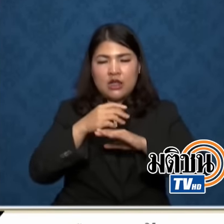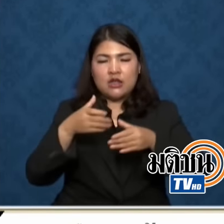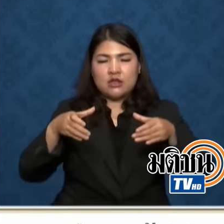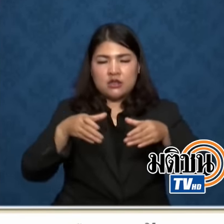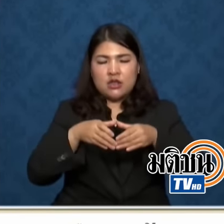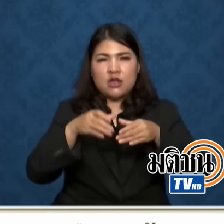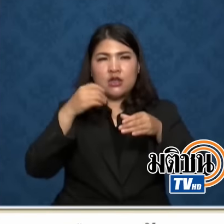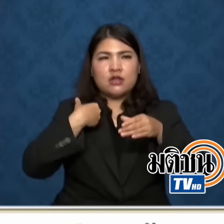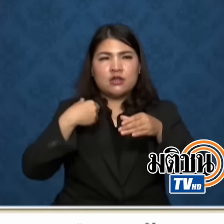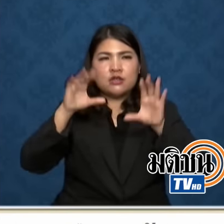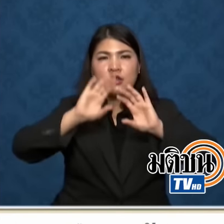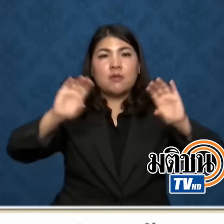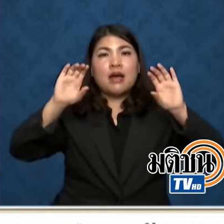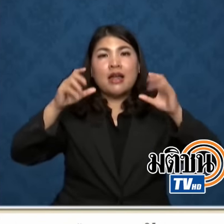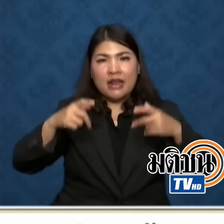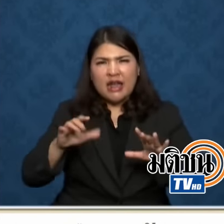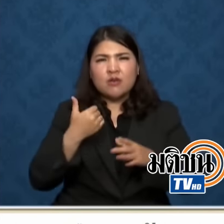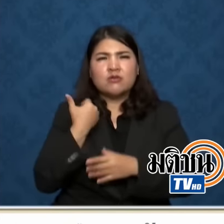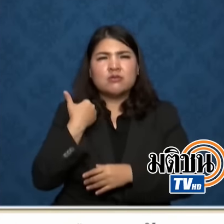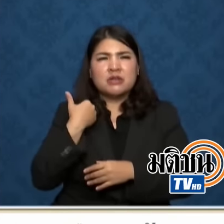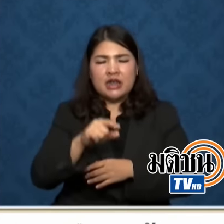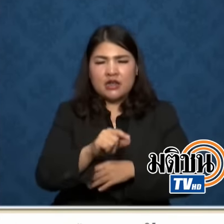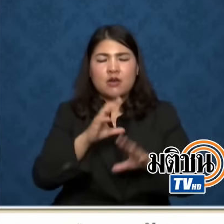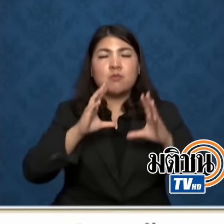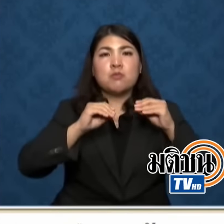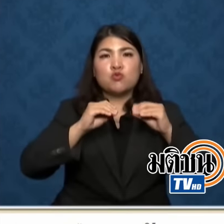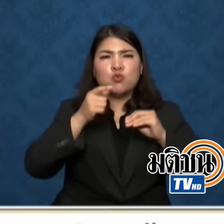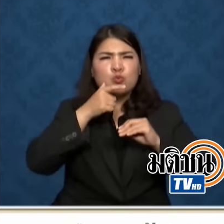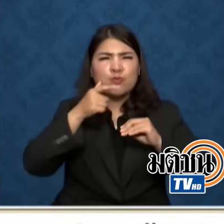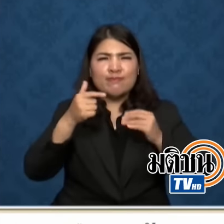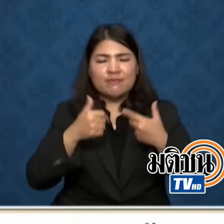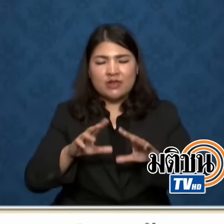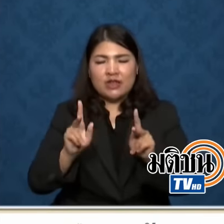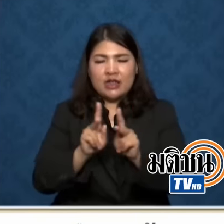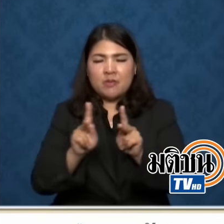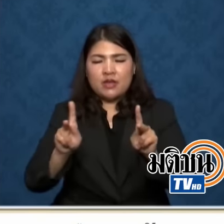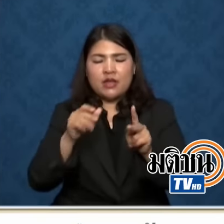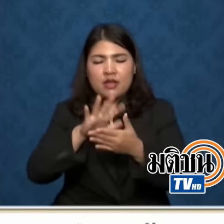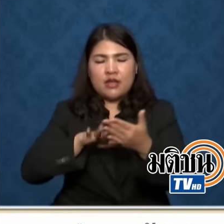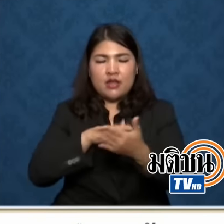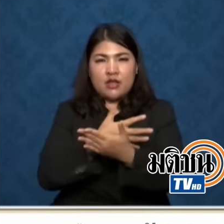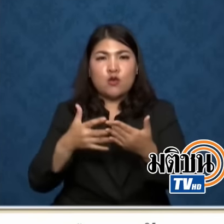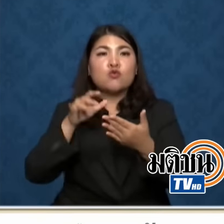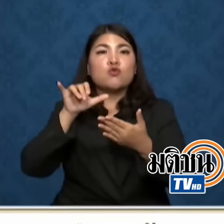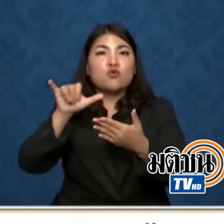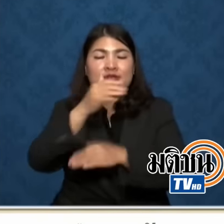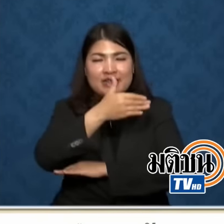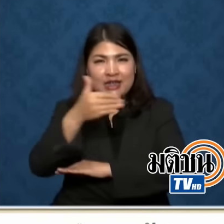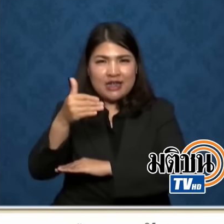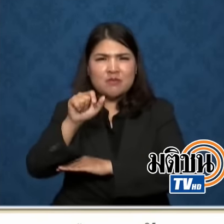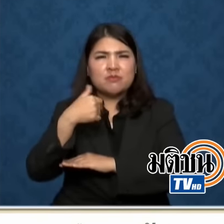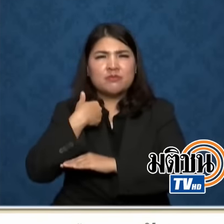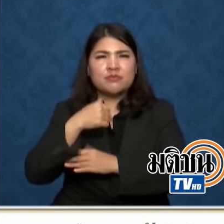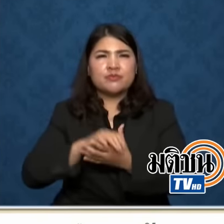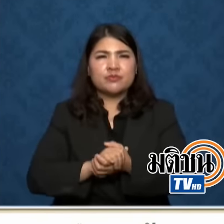ในวันที่3ตุลาคมก็มีการที่เรียกประชุมใหญ่ครับเรียกว่าคณะกรรมการยุทธศาสตร์แห่งชาติเพื่อขับ